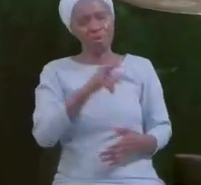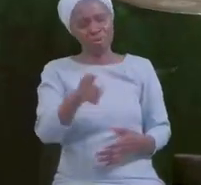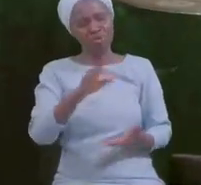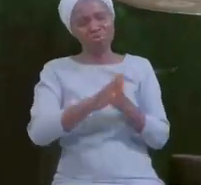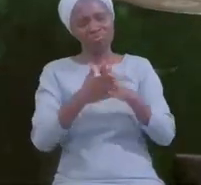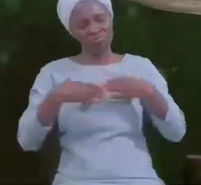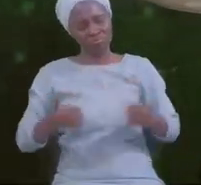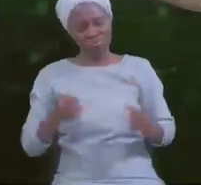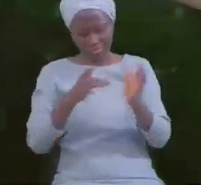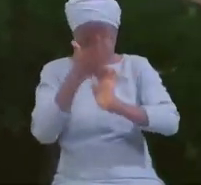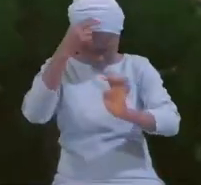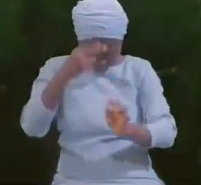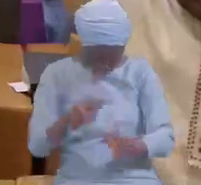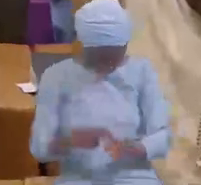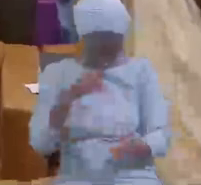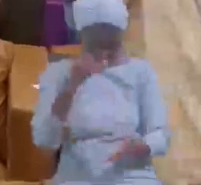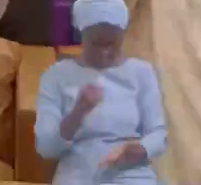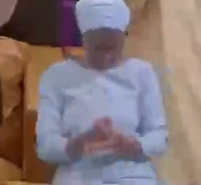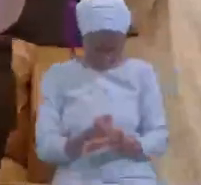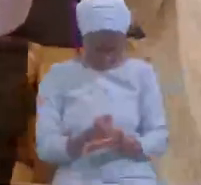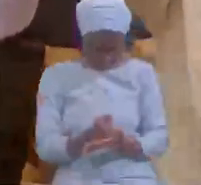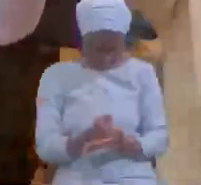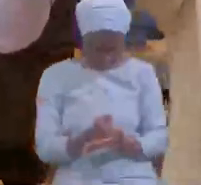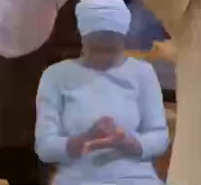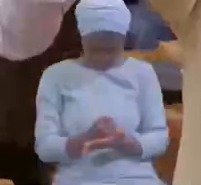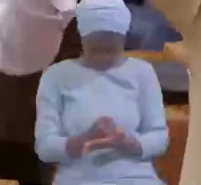soyez guéris au nom de Jésus-Christ.